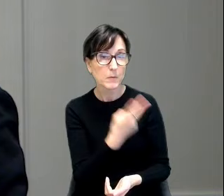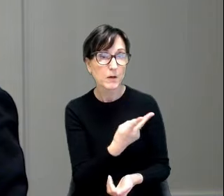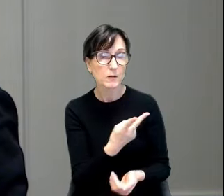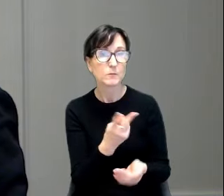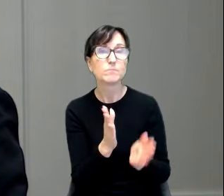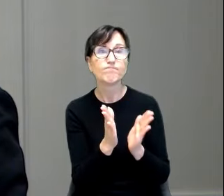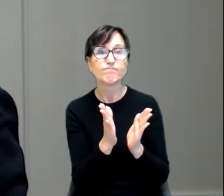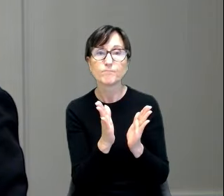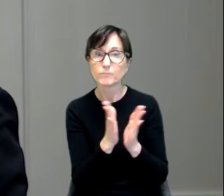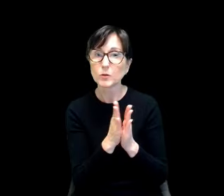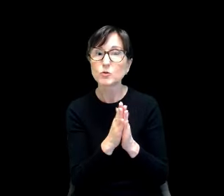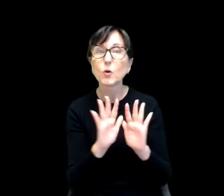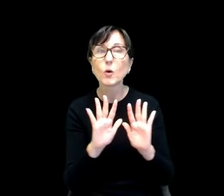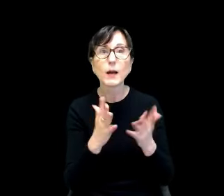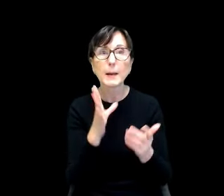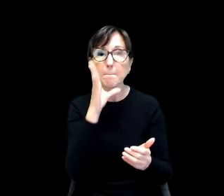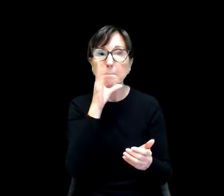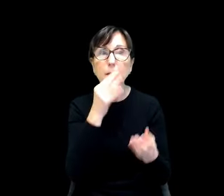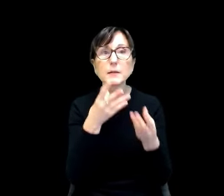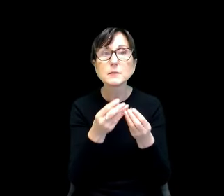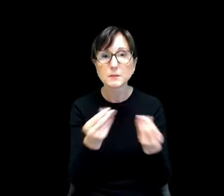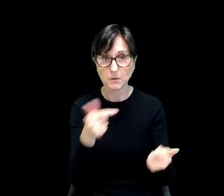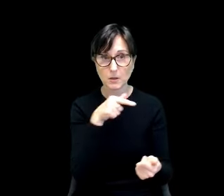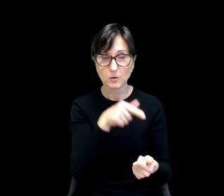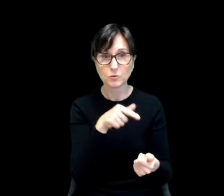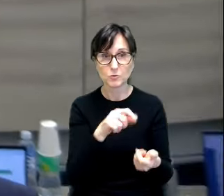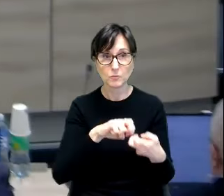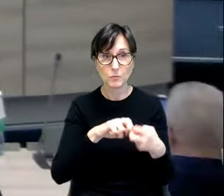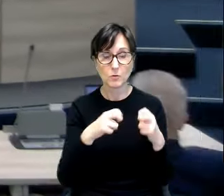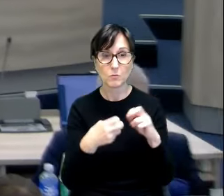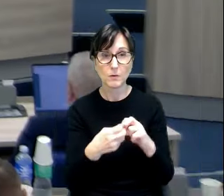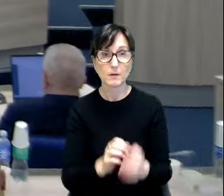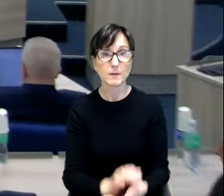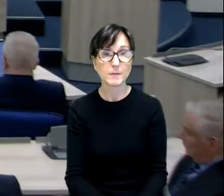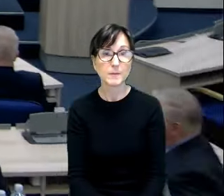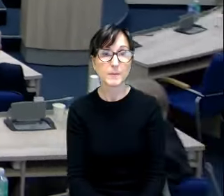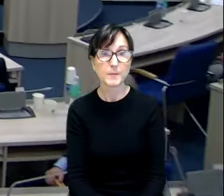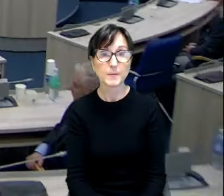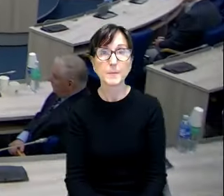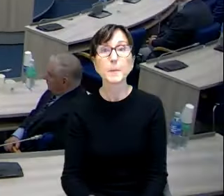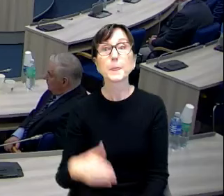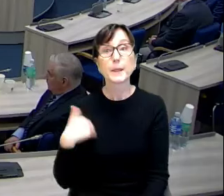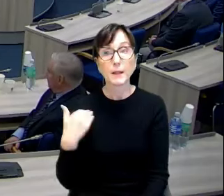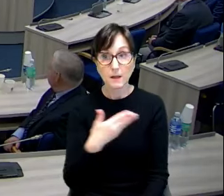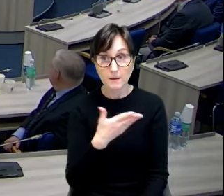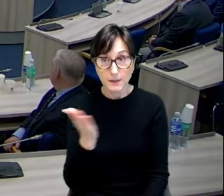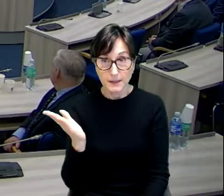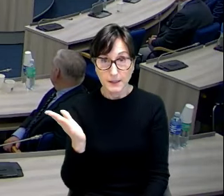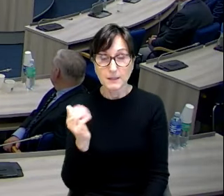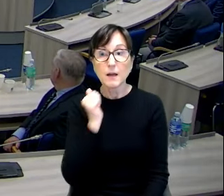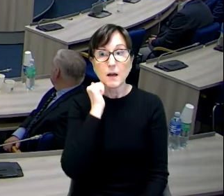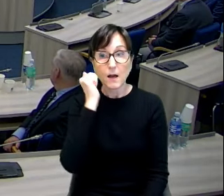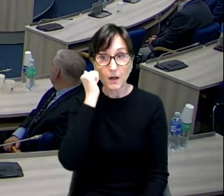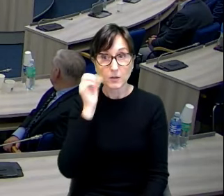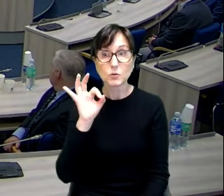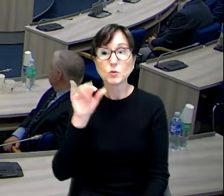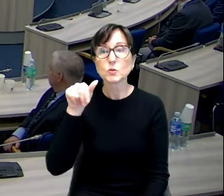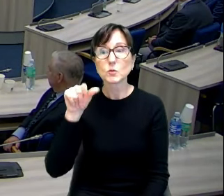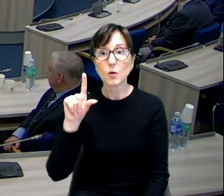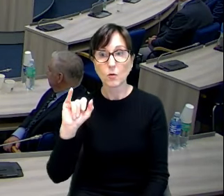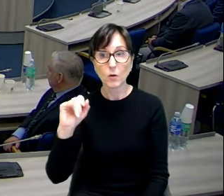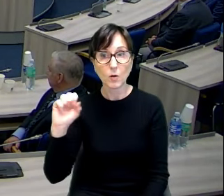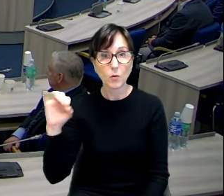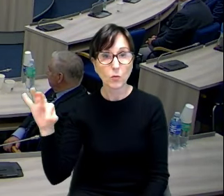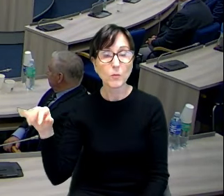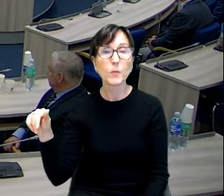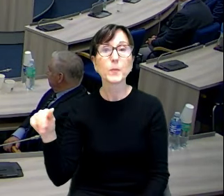to išvengsim m laba diena ačiū sauliau už įvertinimą iš tiesų pastebėjau kad